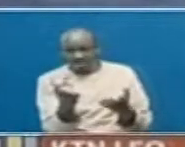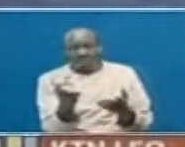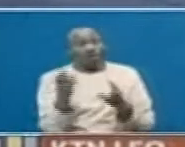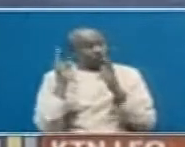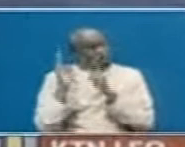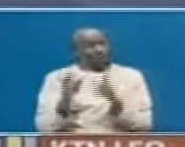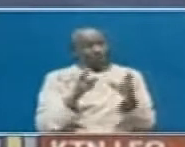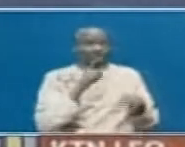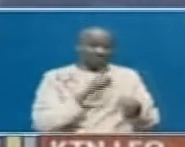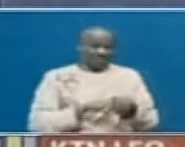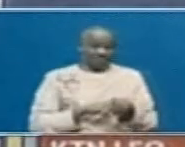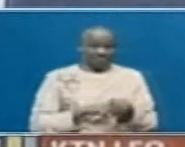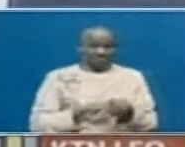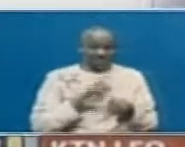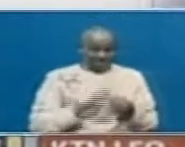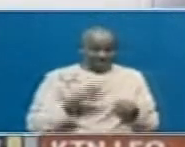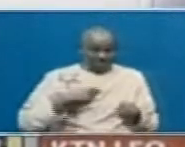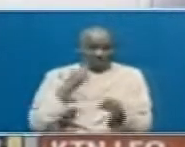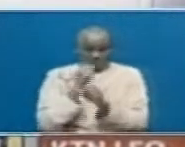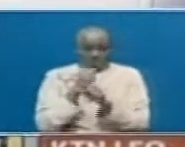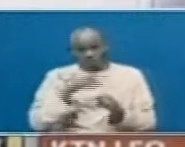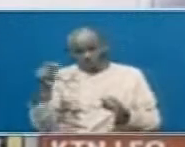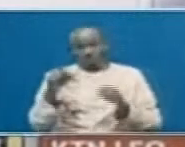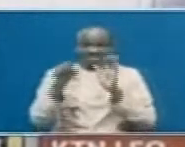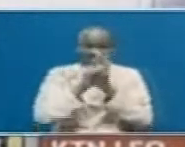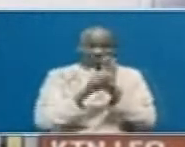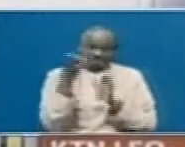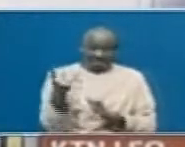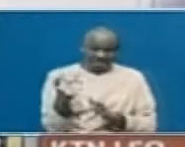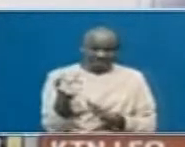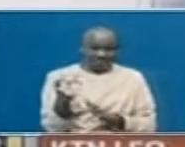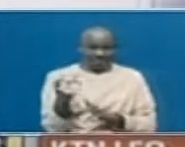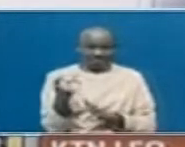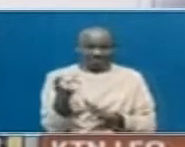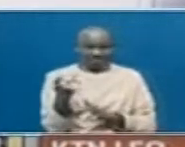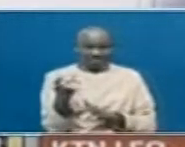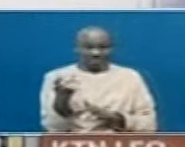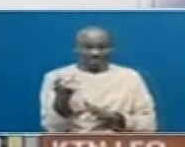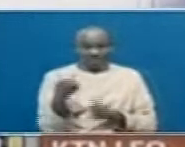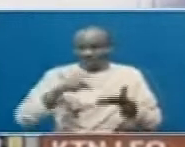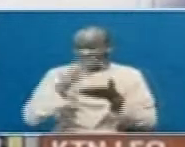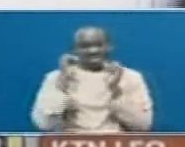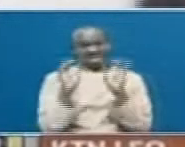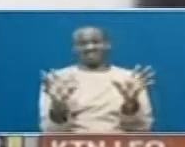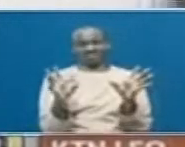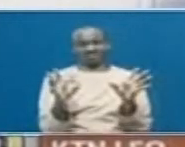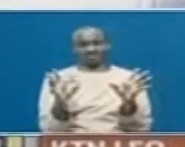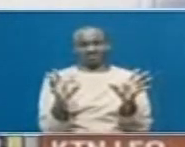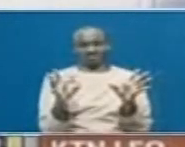Kawaida katika pilka pilka ya State House. Naam. Huwa hakuna malipo huko.